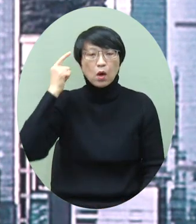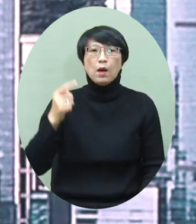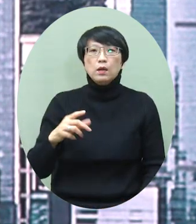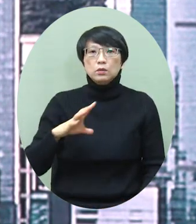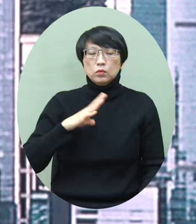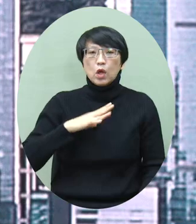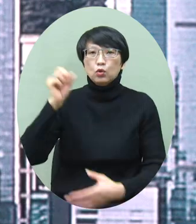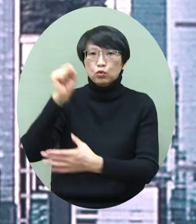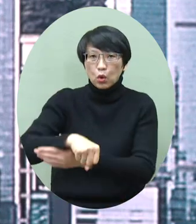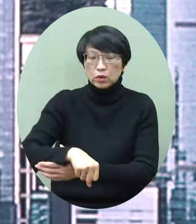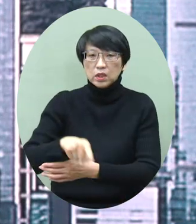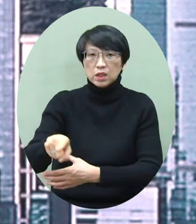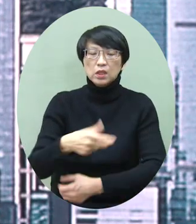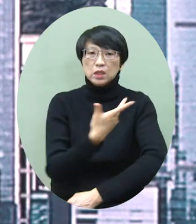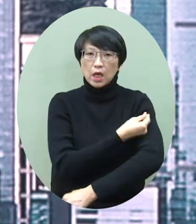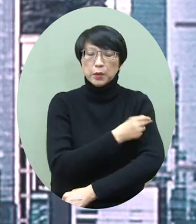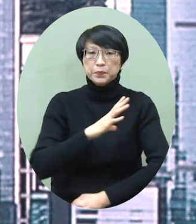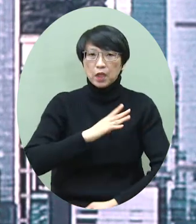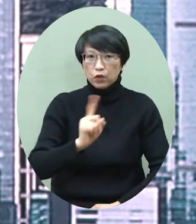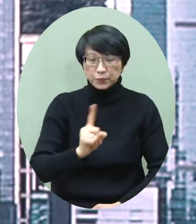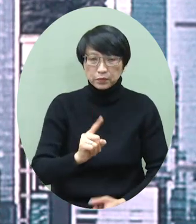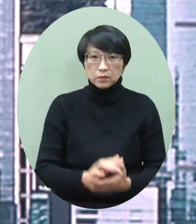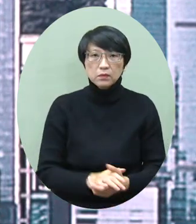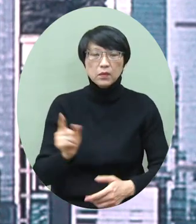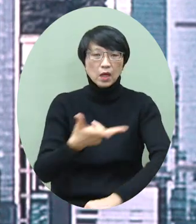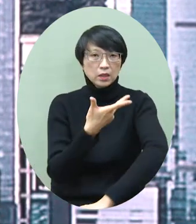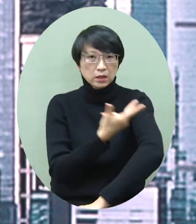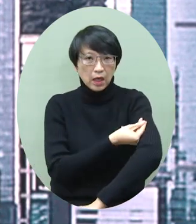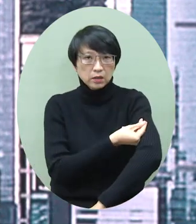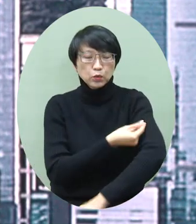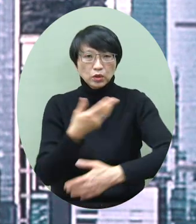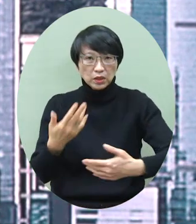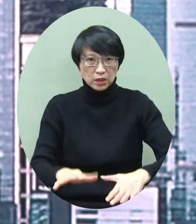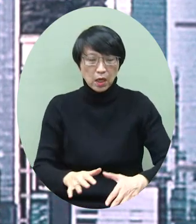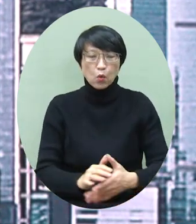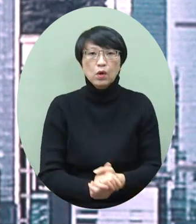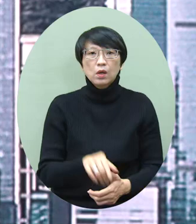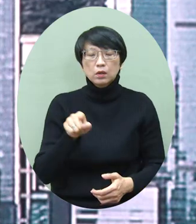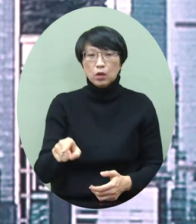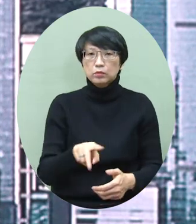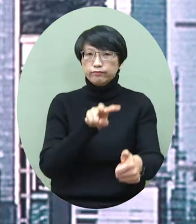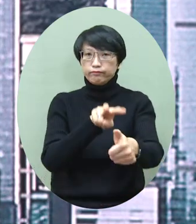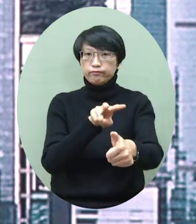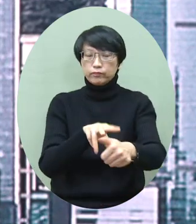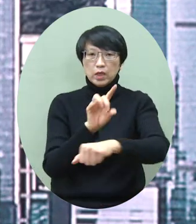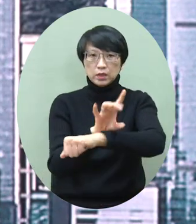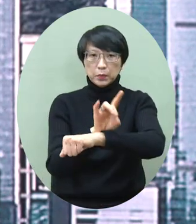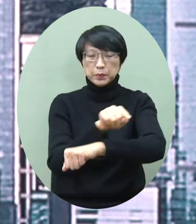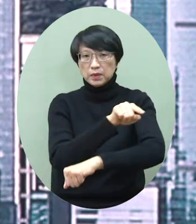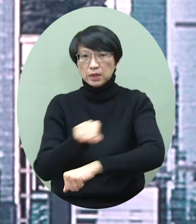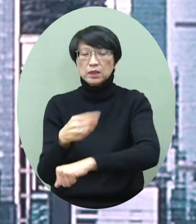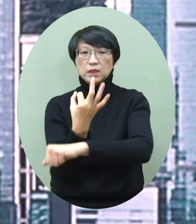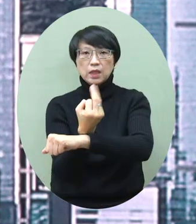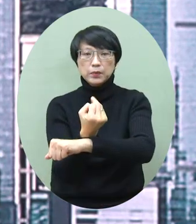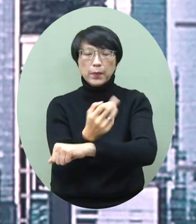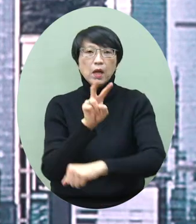嘅同意啦。跟住係嗰個接種嘅疫苗，同埋接種完之後咧。是需要觀察15至30分鐘，看看有